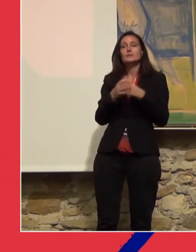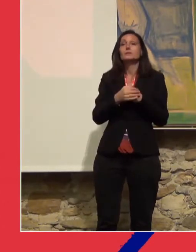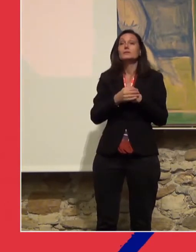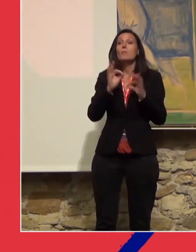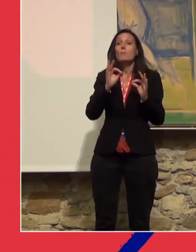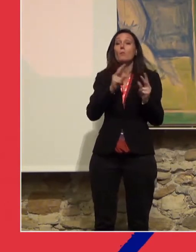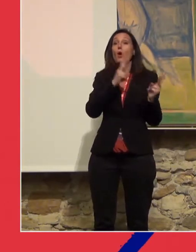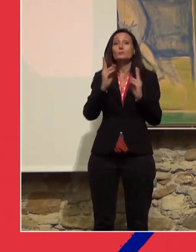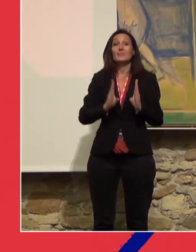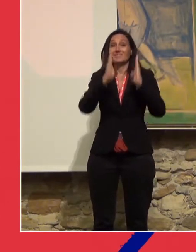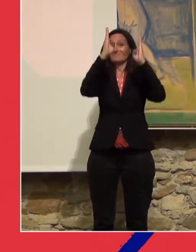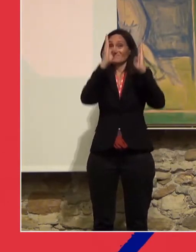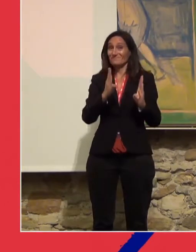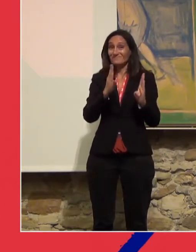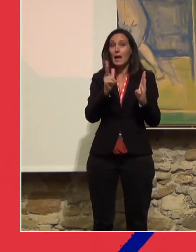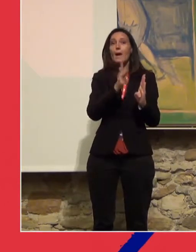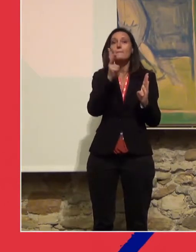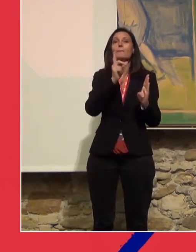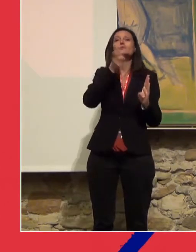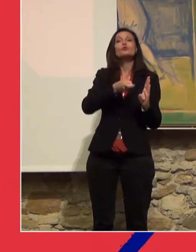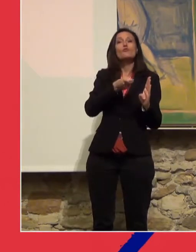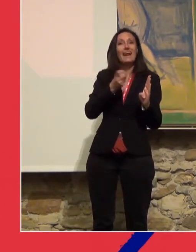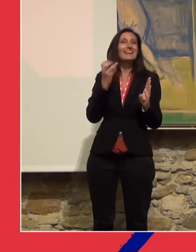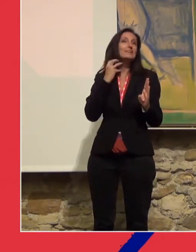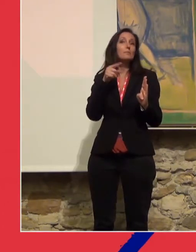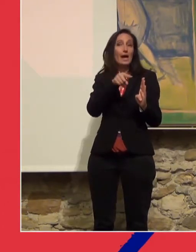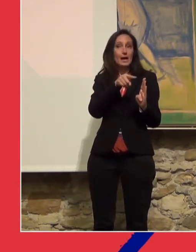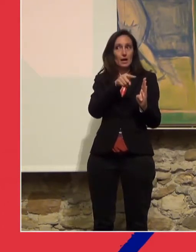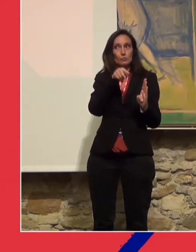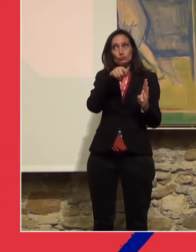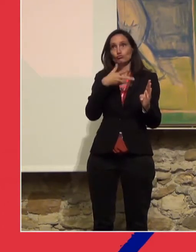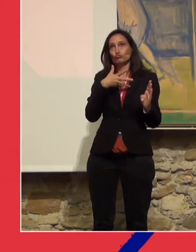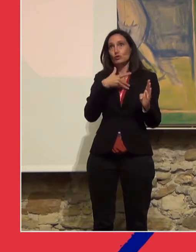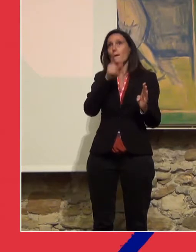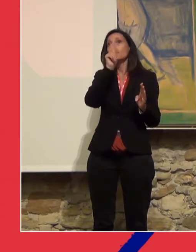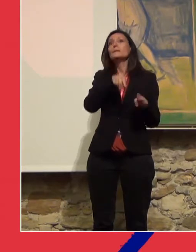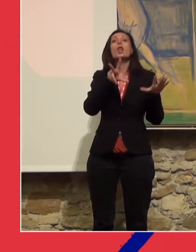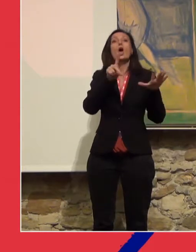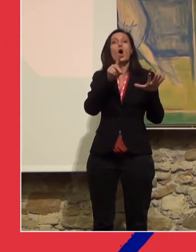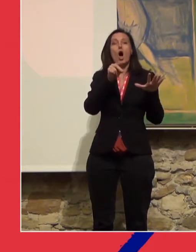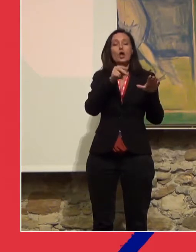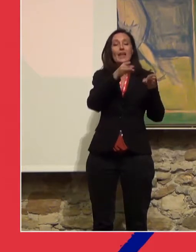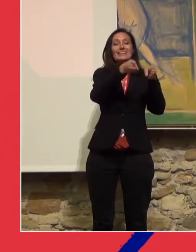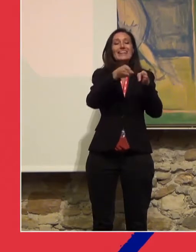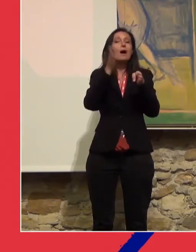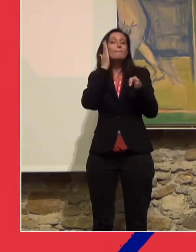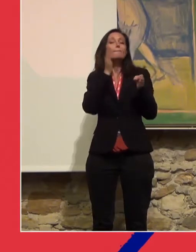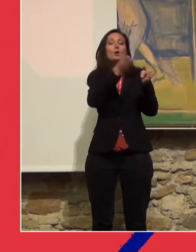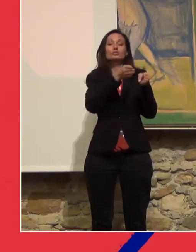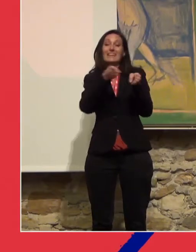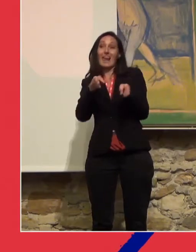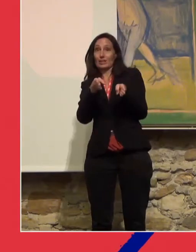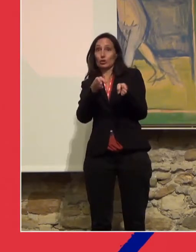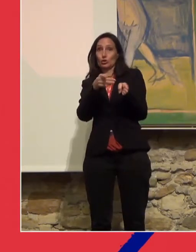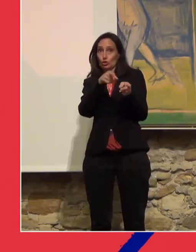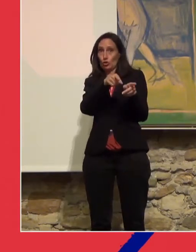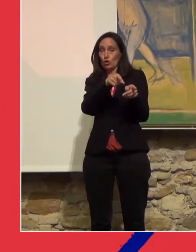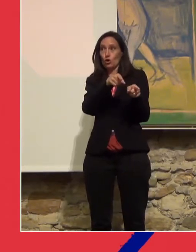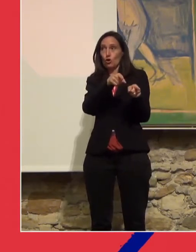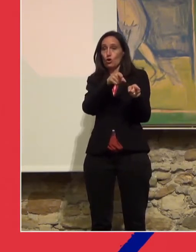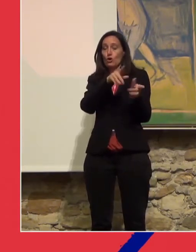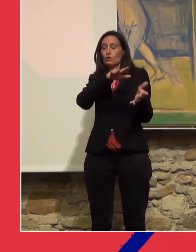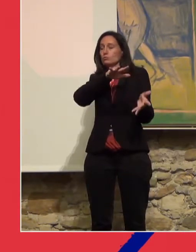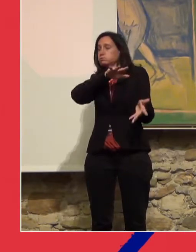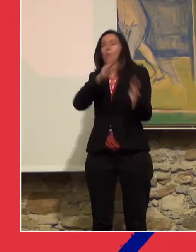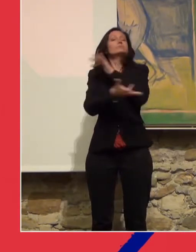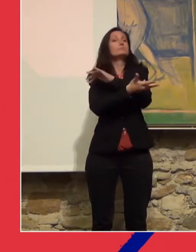Bergamo, che vanta 1.080 posti letto accreditati, di colpo si convertì in un ospedale